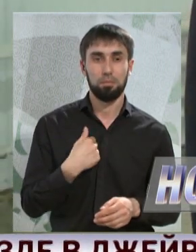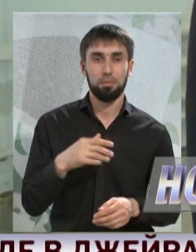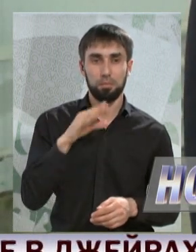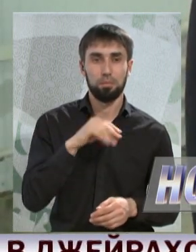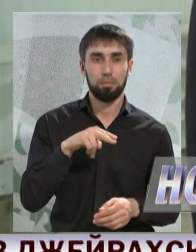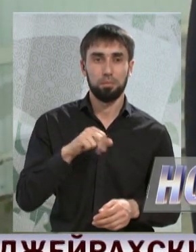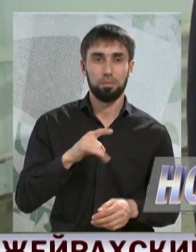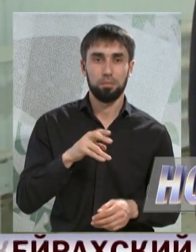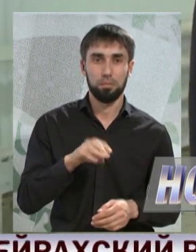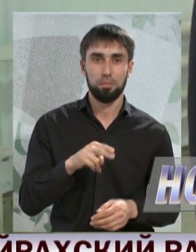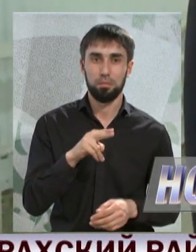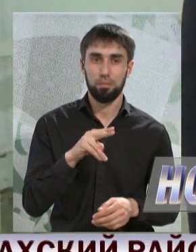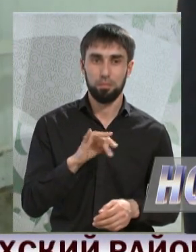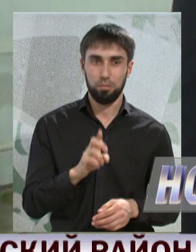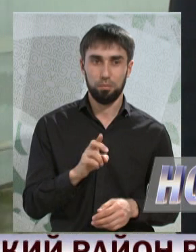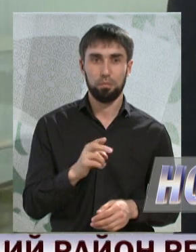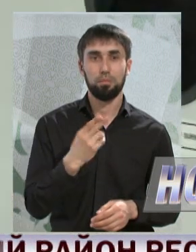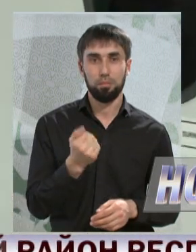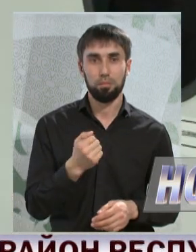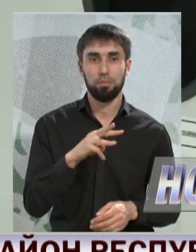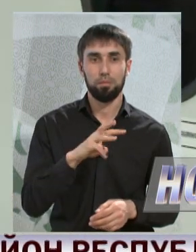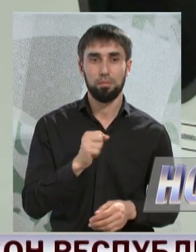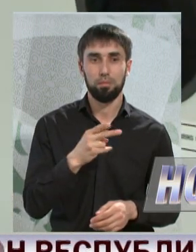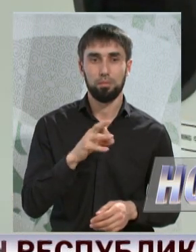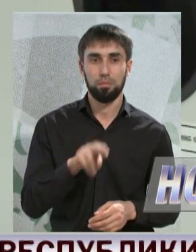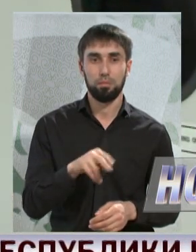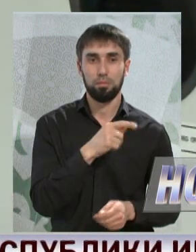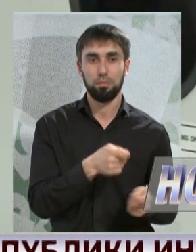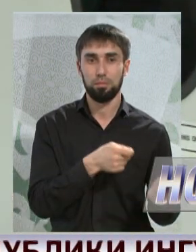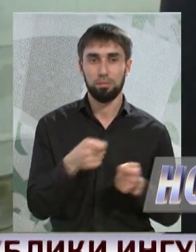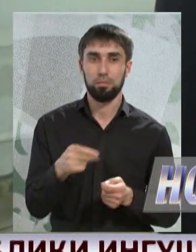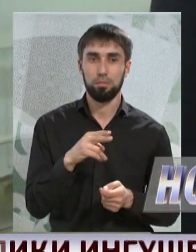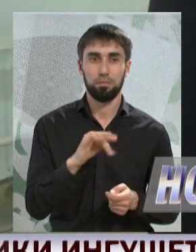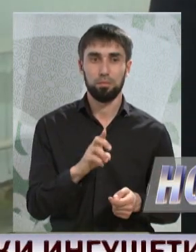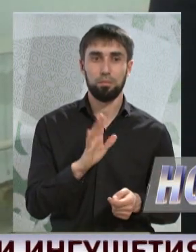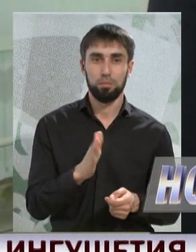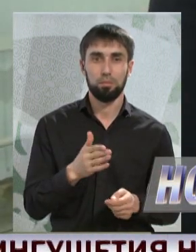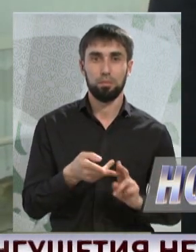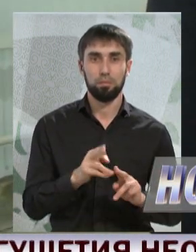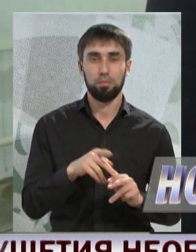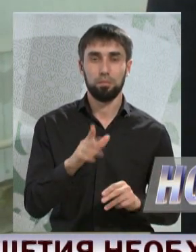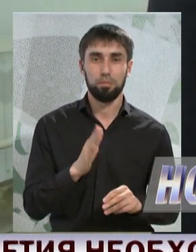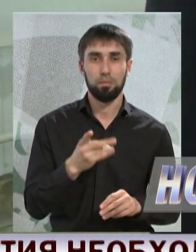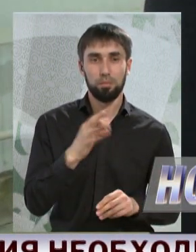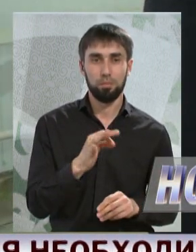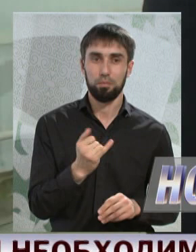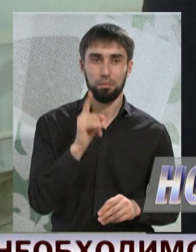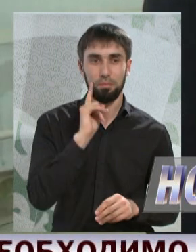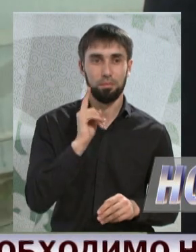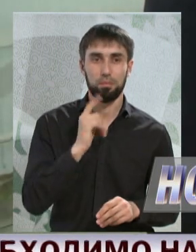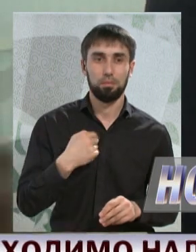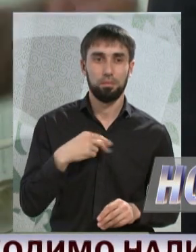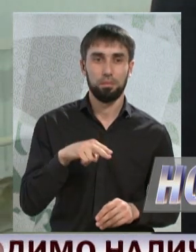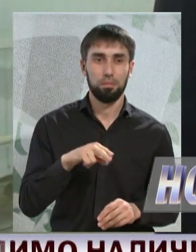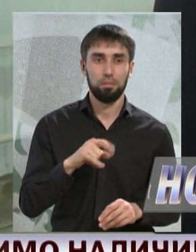мы... Дубовый? Ну, дубовый, да, с Майкопа будем привозить. Но паркетную линию мы еще не ставили. У нас по проекту только мебельный щит и